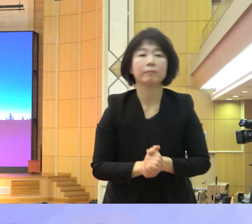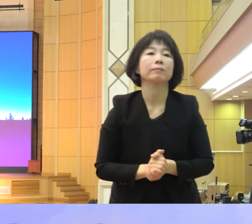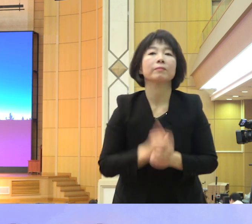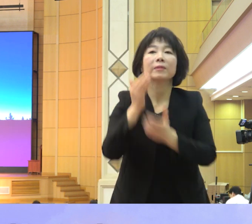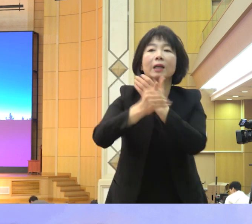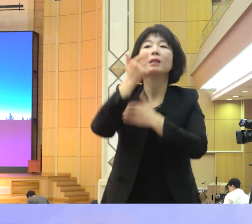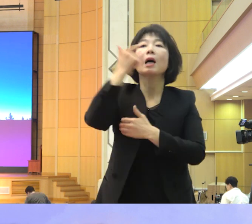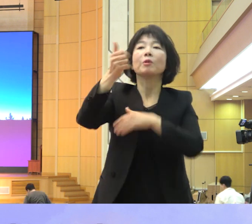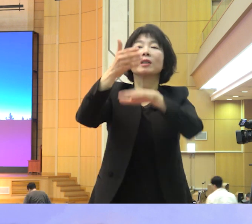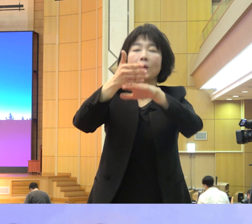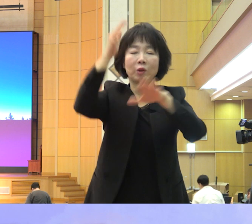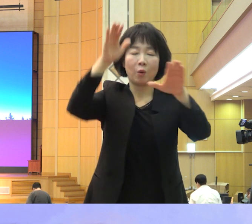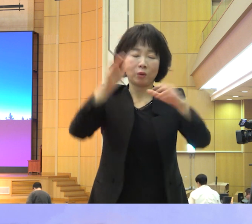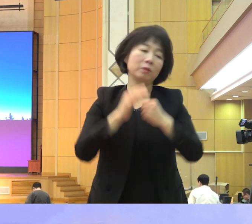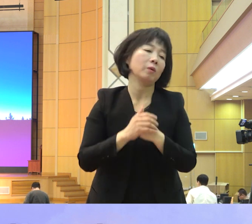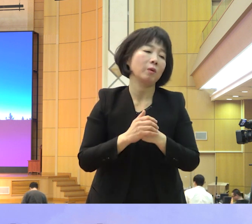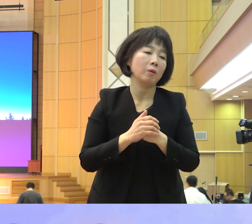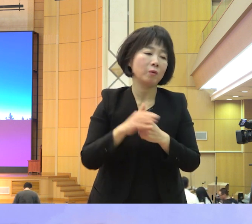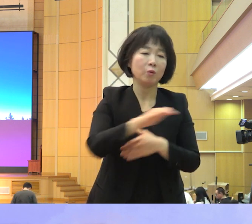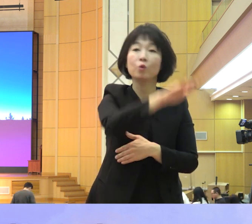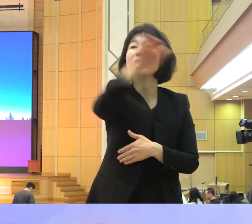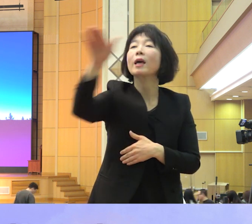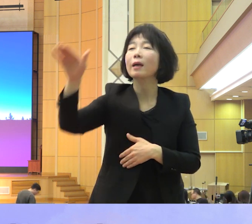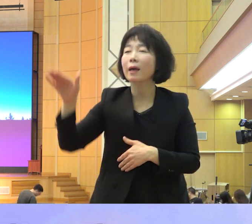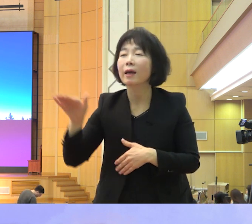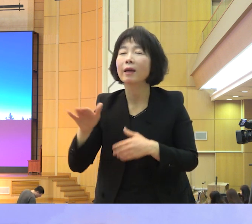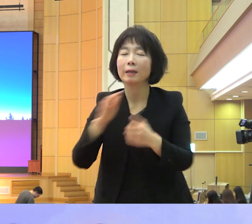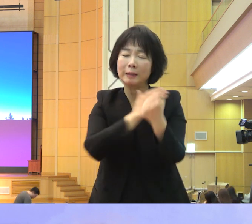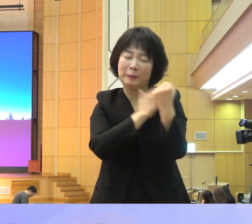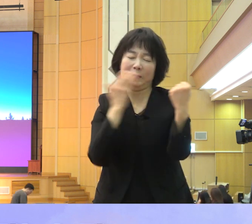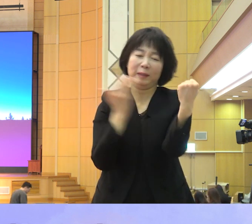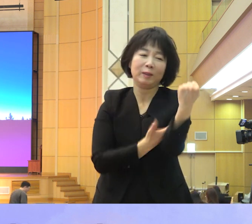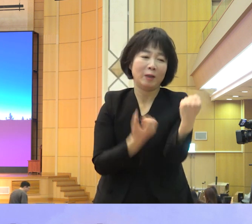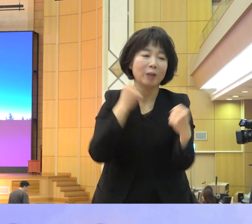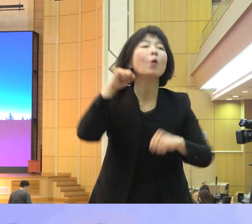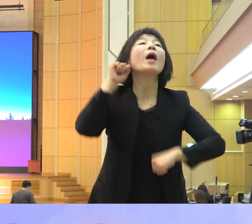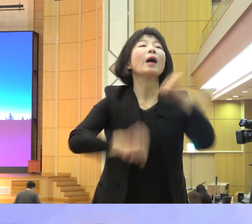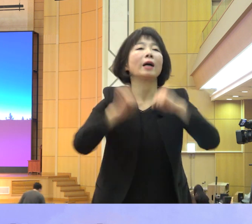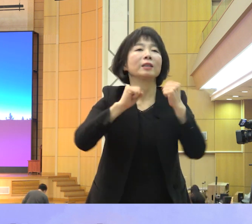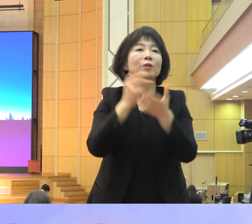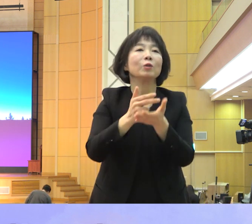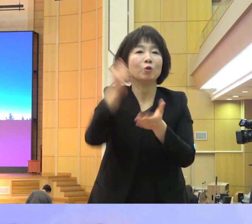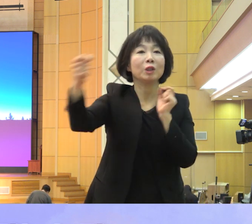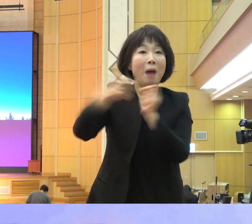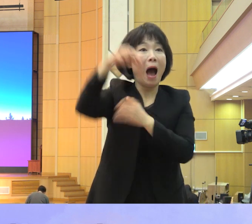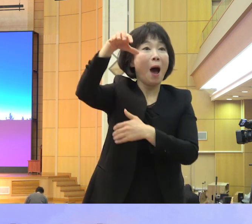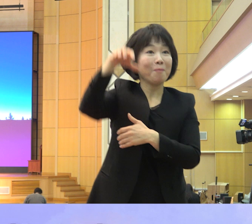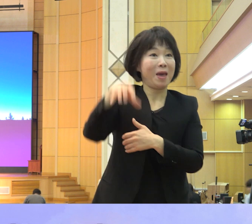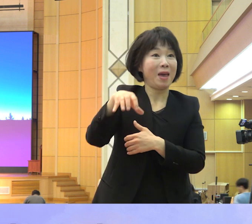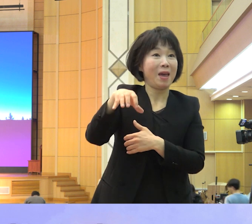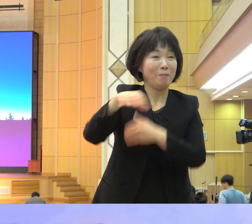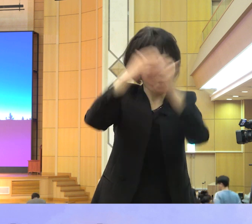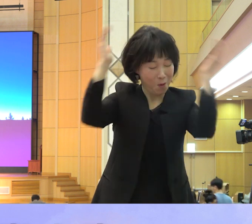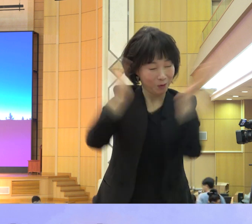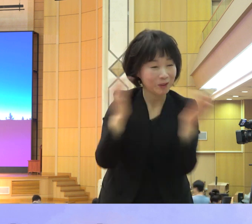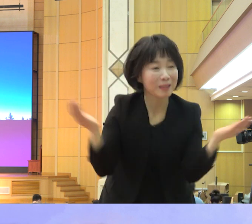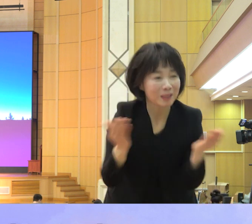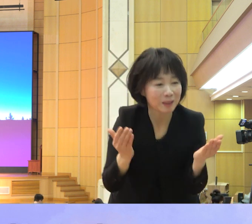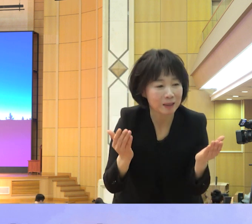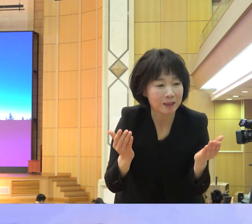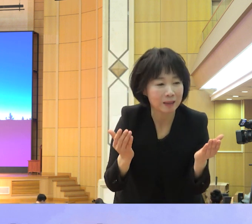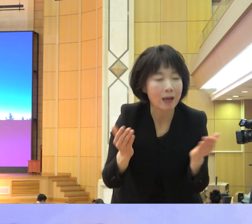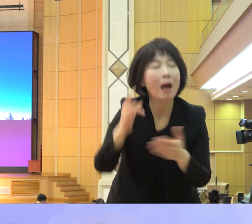아버지 감사합니다. 오늘은 우리에게 능력으로 역사하시는 주님 앞에 무엇을